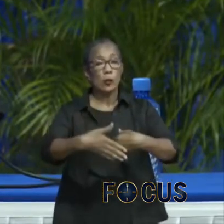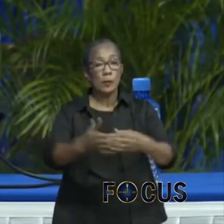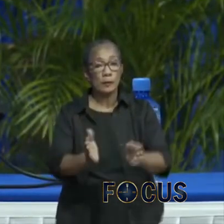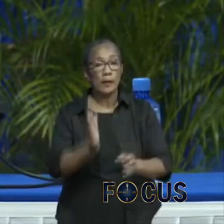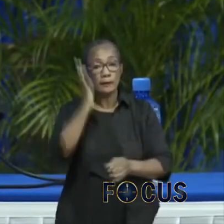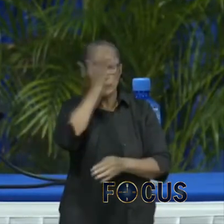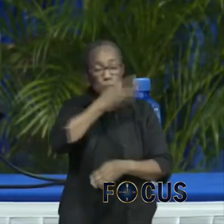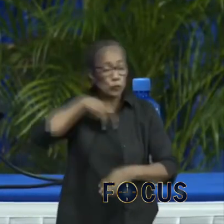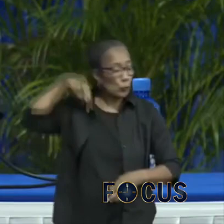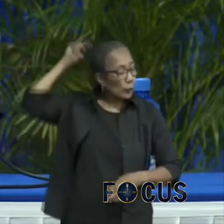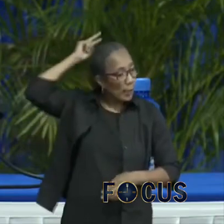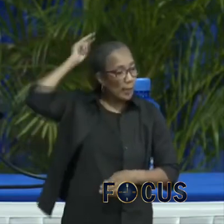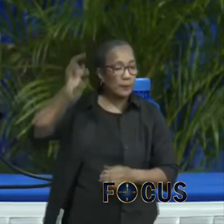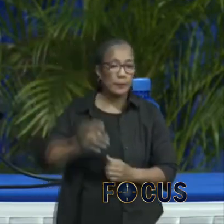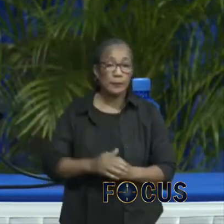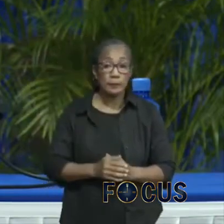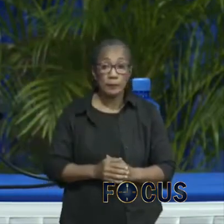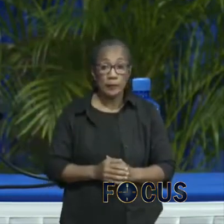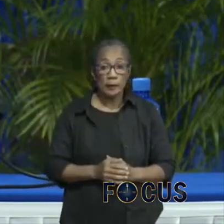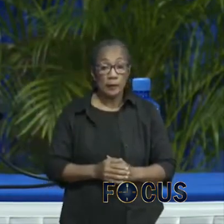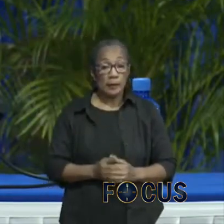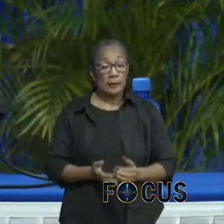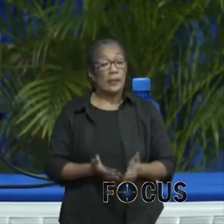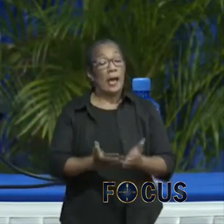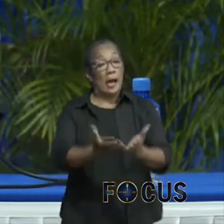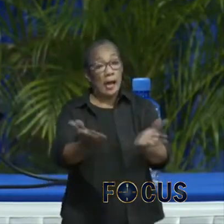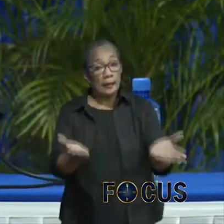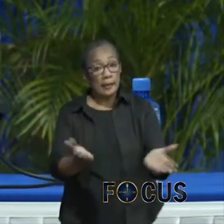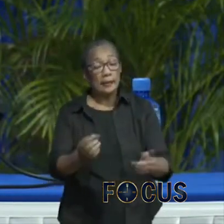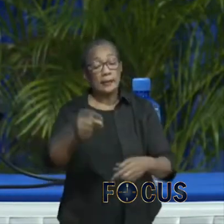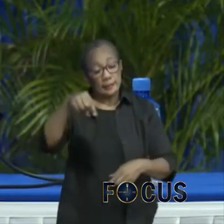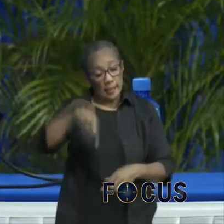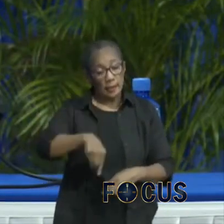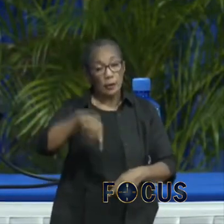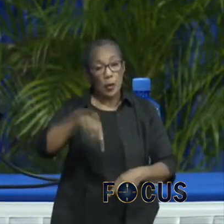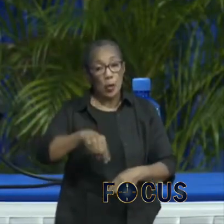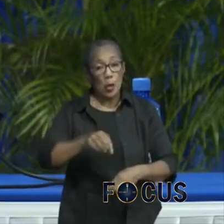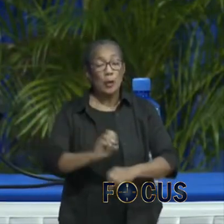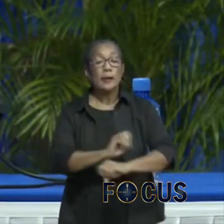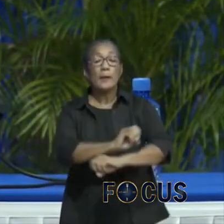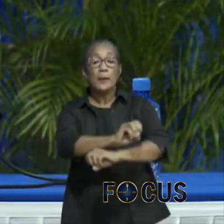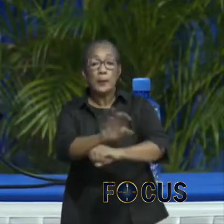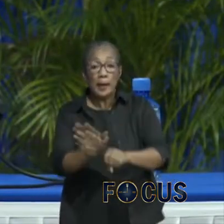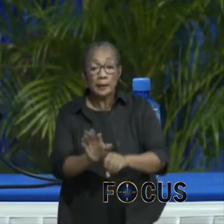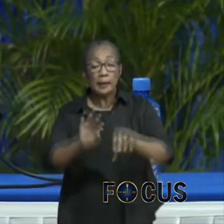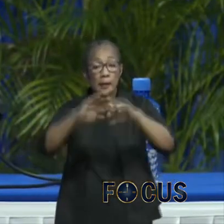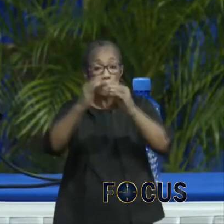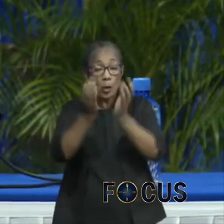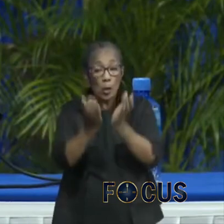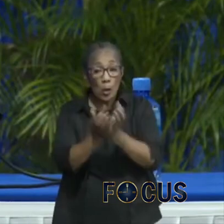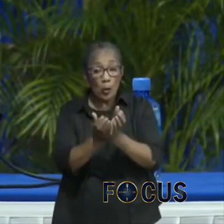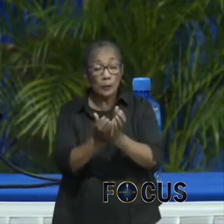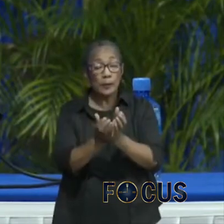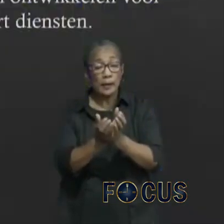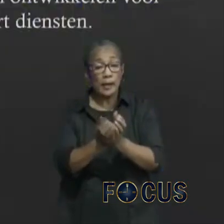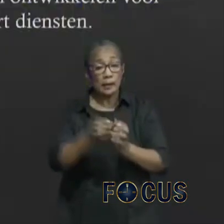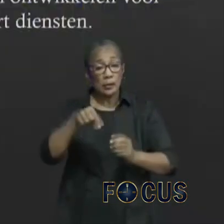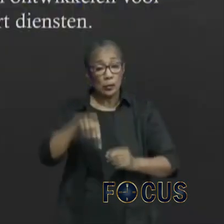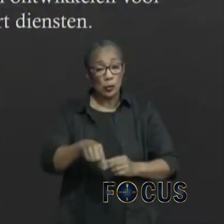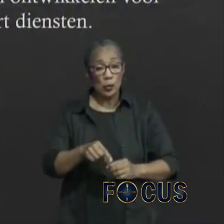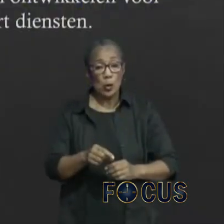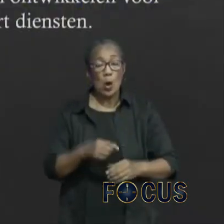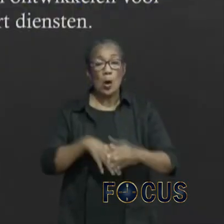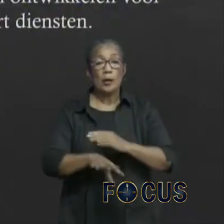Suriname. De aanleiding hiertoe is geweest dat de huidige pandemieuitbraak vereist ons ondernemers vanuit